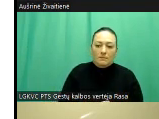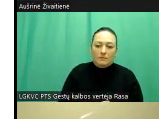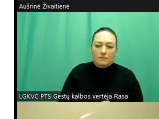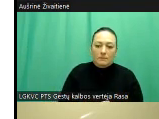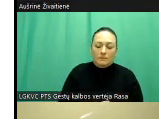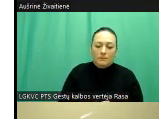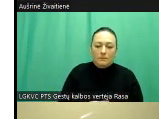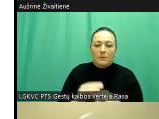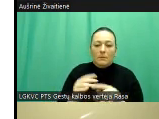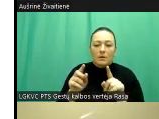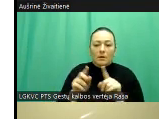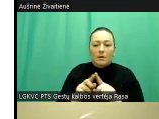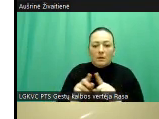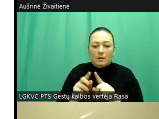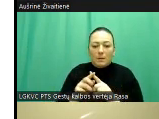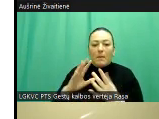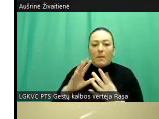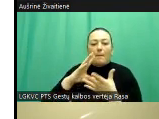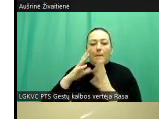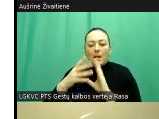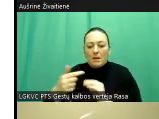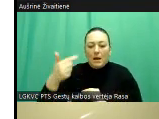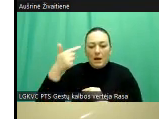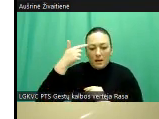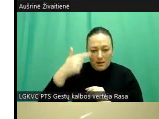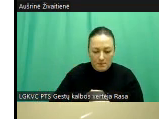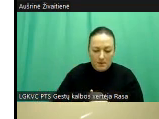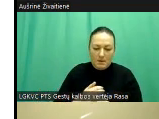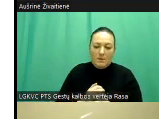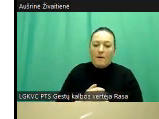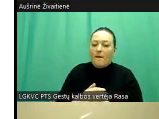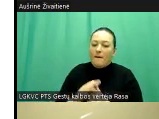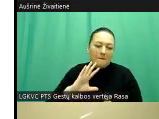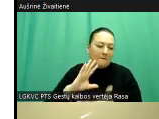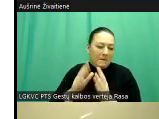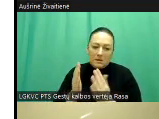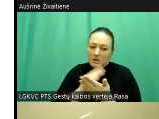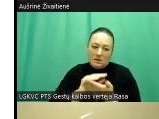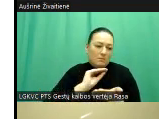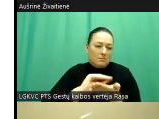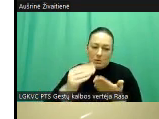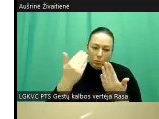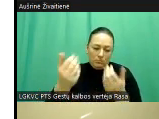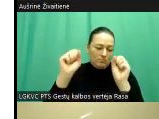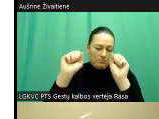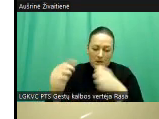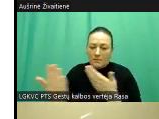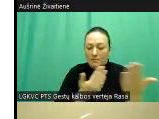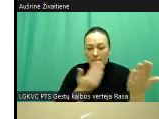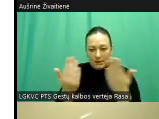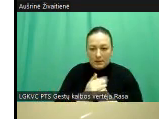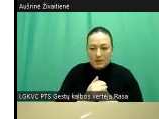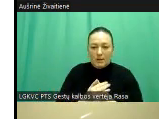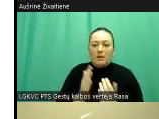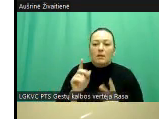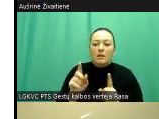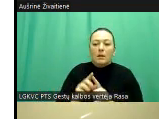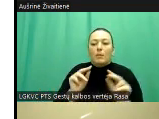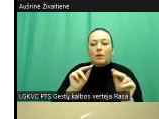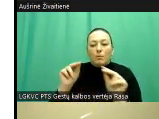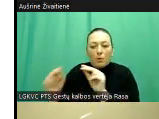Ir taip pat bendrieji gebėjimai. Viskas parašyta, jūs galite skaityti. Taip pat mokytojų sprendimai